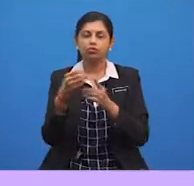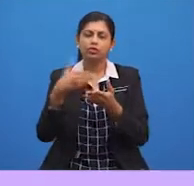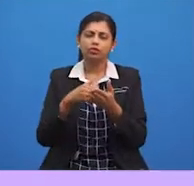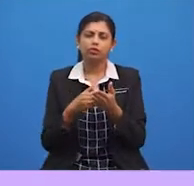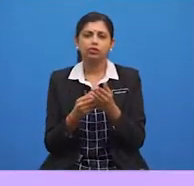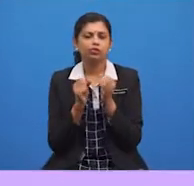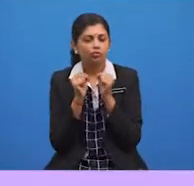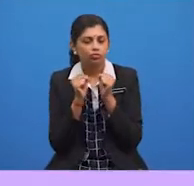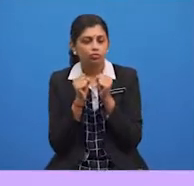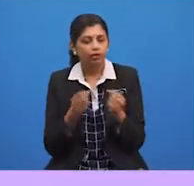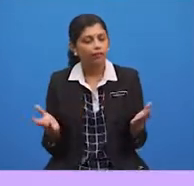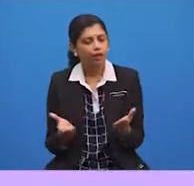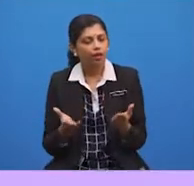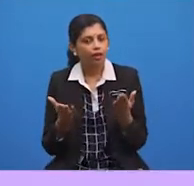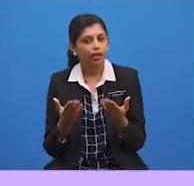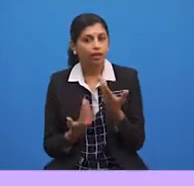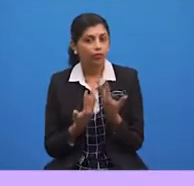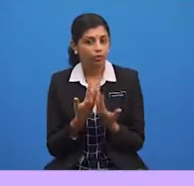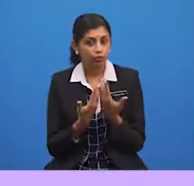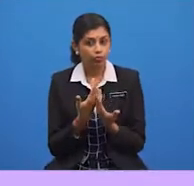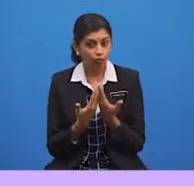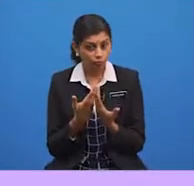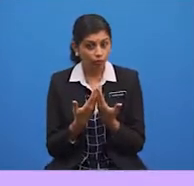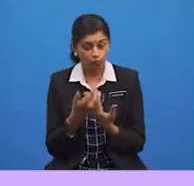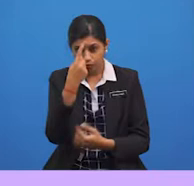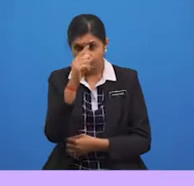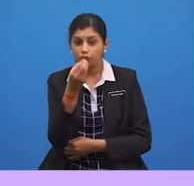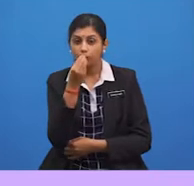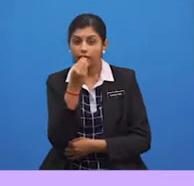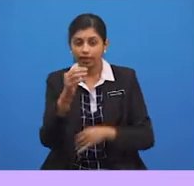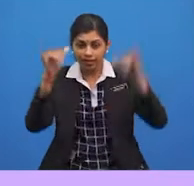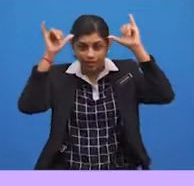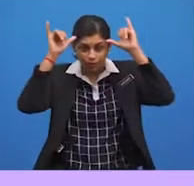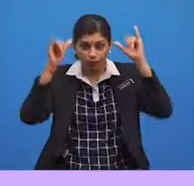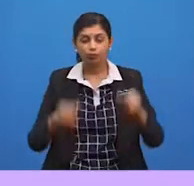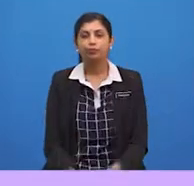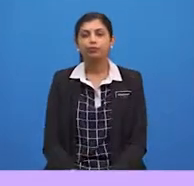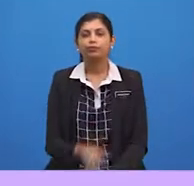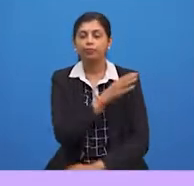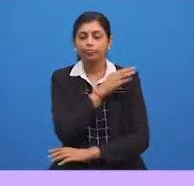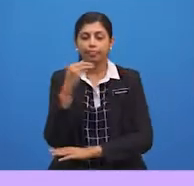menggalakkan pertumbuhan rumput untuk makanan ternakan.